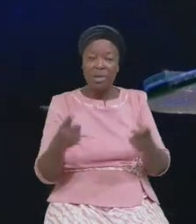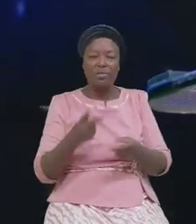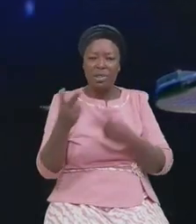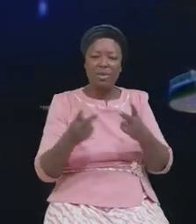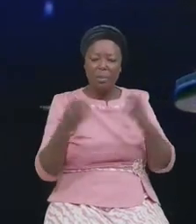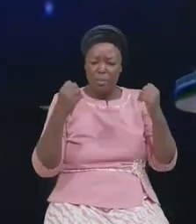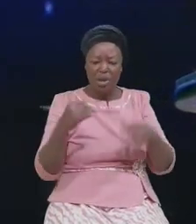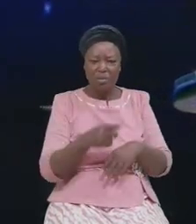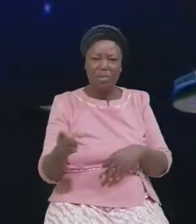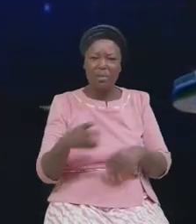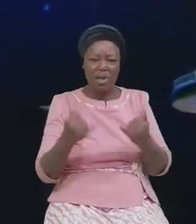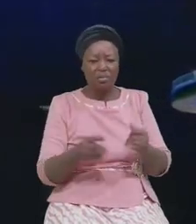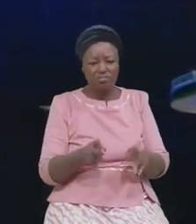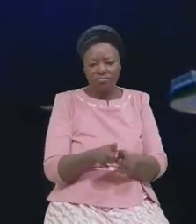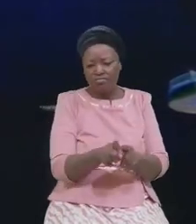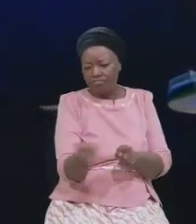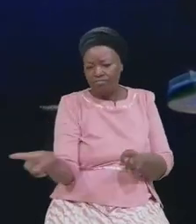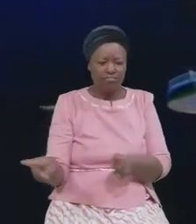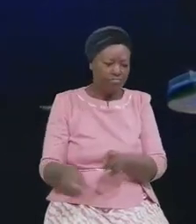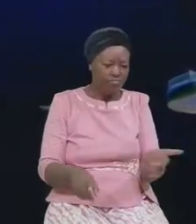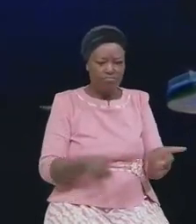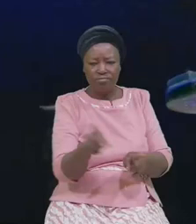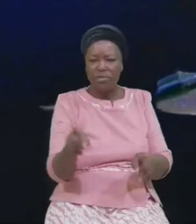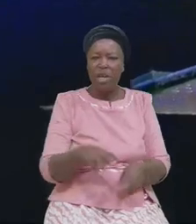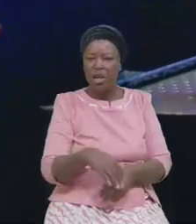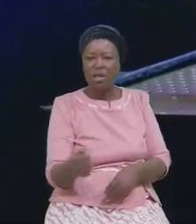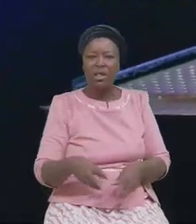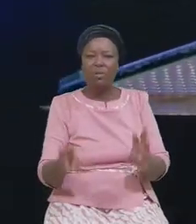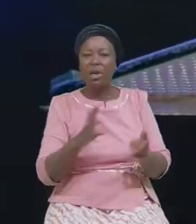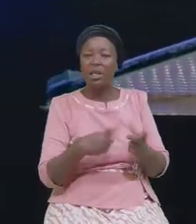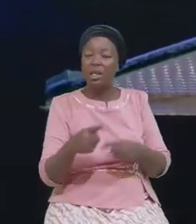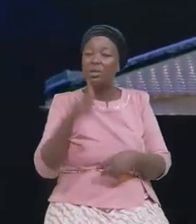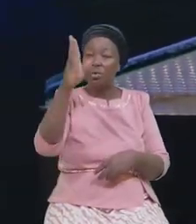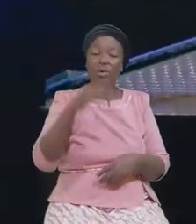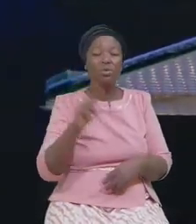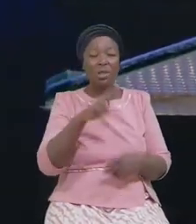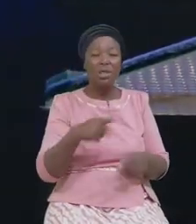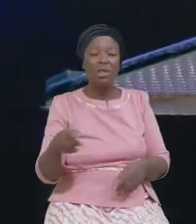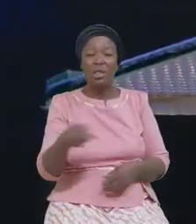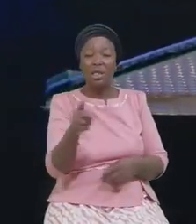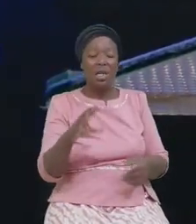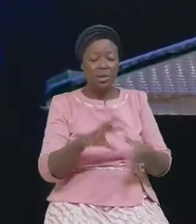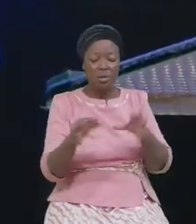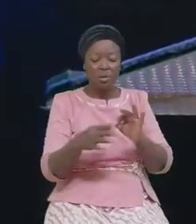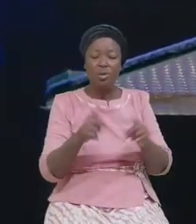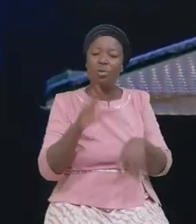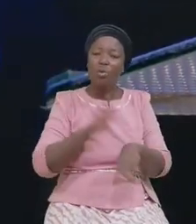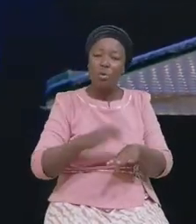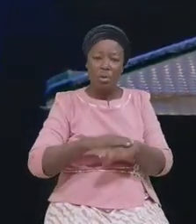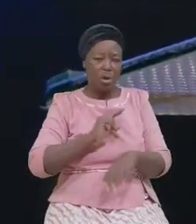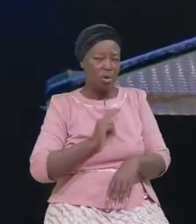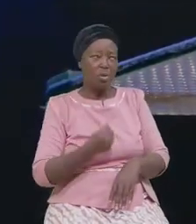sont terrés, ils sont devenus des errants. Et le Seigneur est en train d'utiliser leur histoire pour nous avertir.